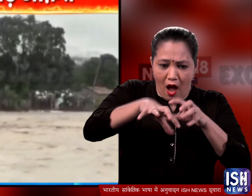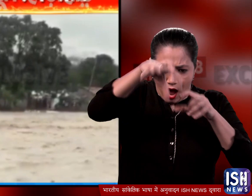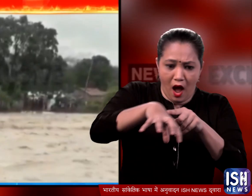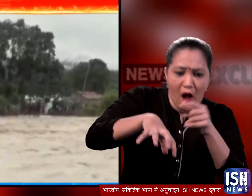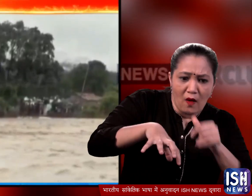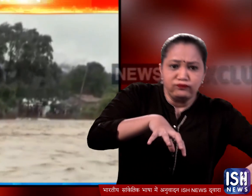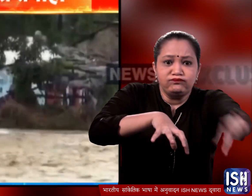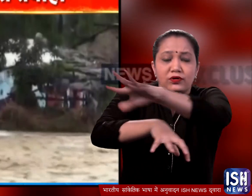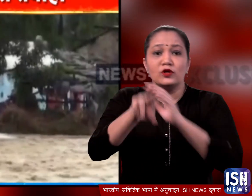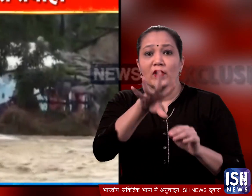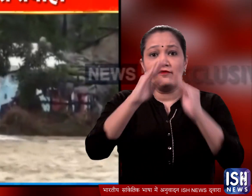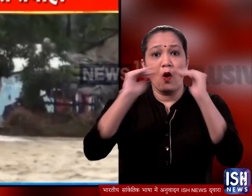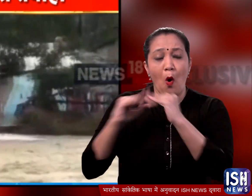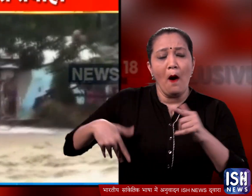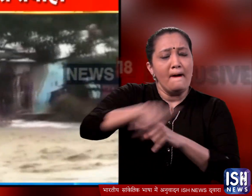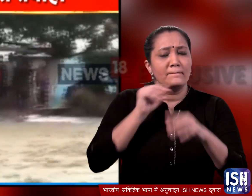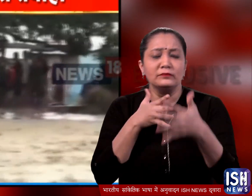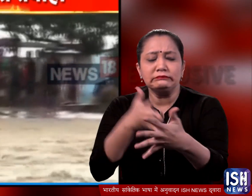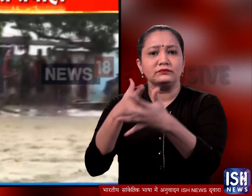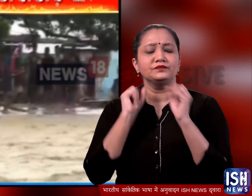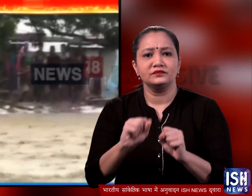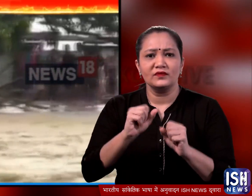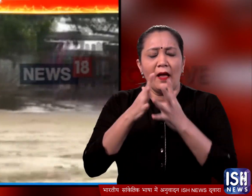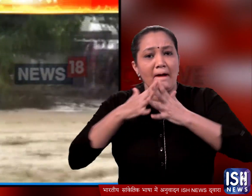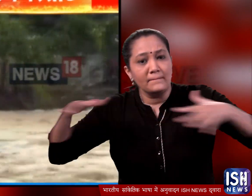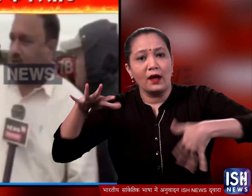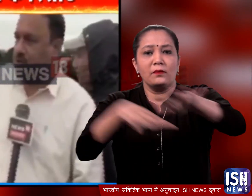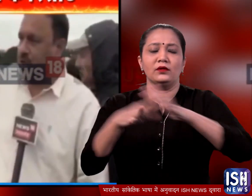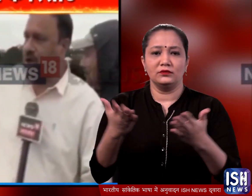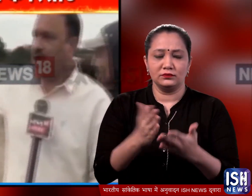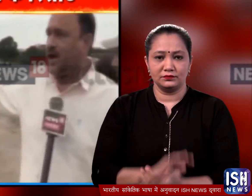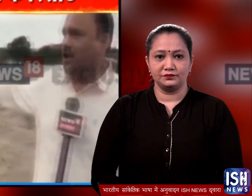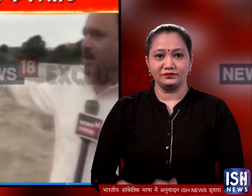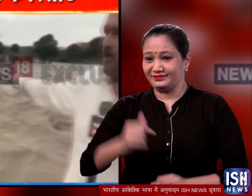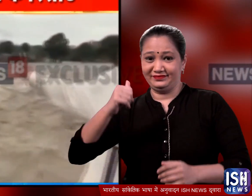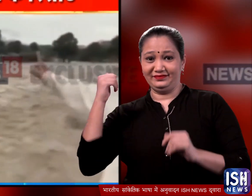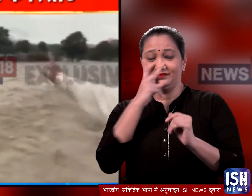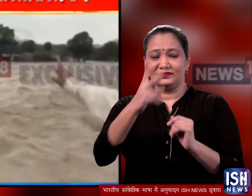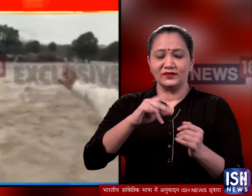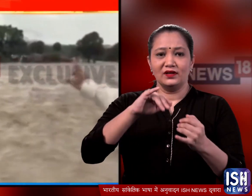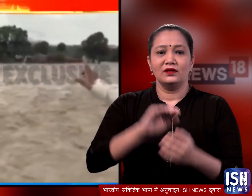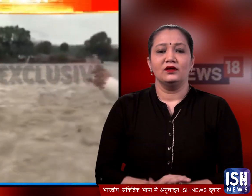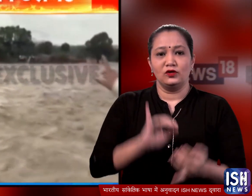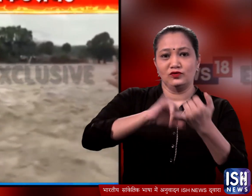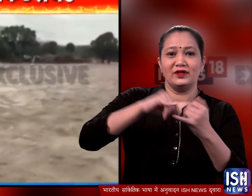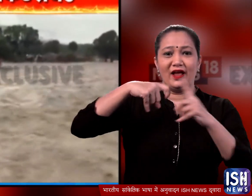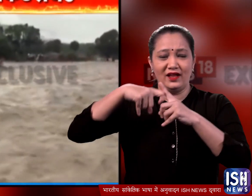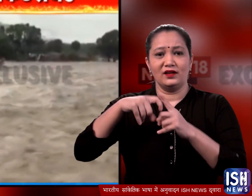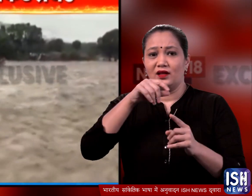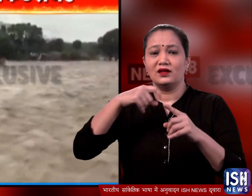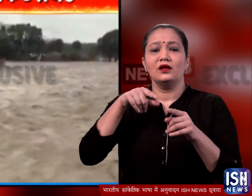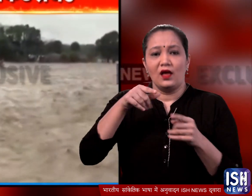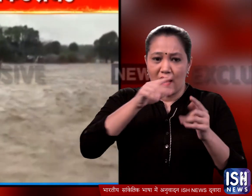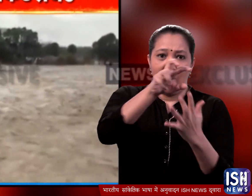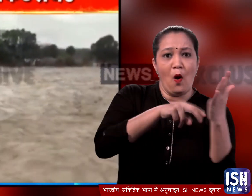25 मकानों में लोग फंस गए, जिनकी जान बचाने के लिए एक बड़ा ऑपरेशन चलाना पड़ा। पीछे देख सकते हैं सुंदर खाल गांव में कोसी नदी ने अपना